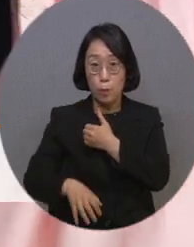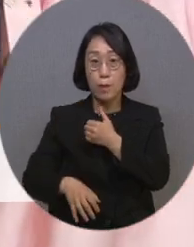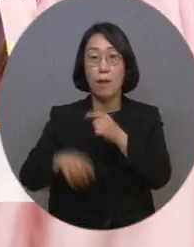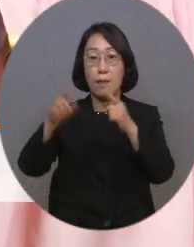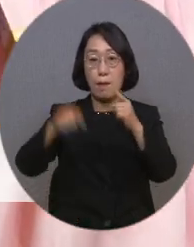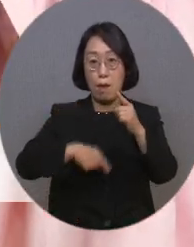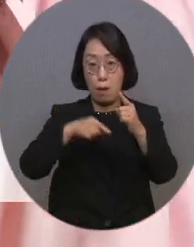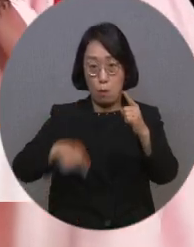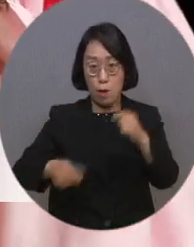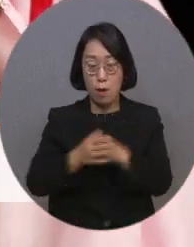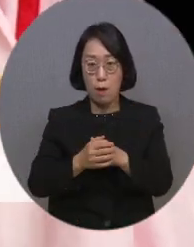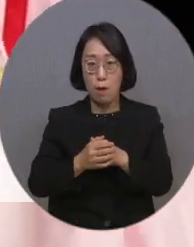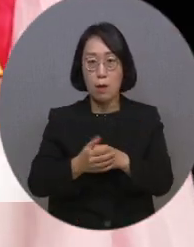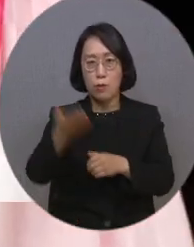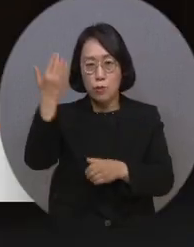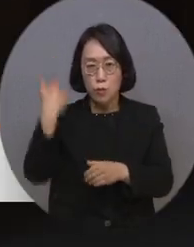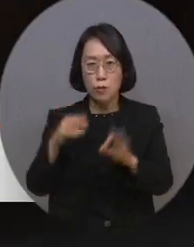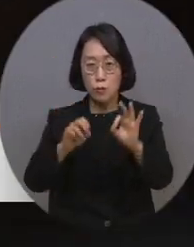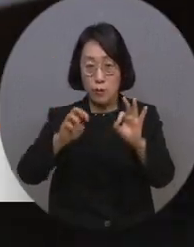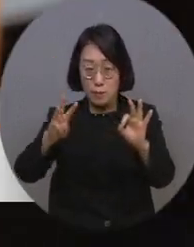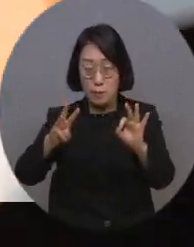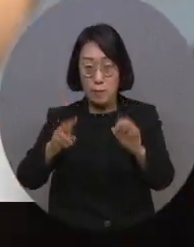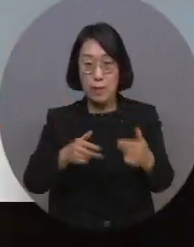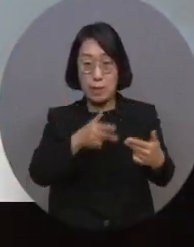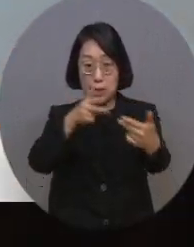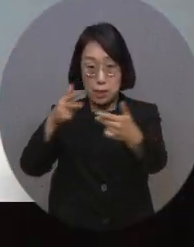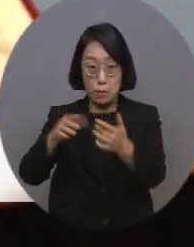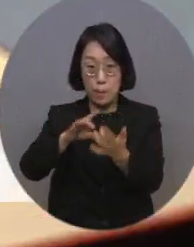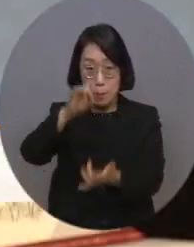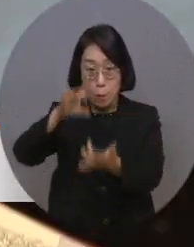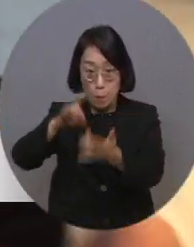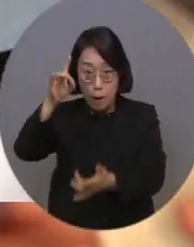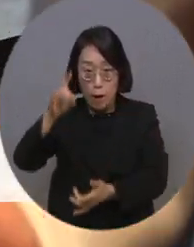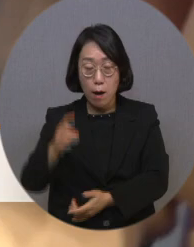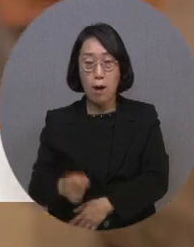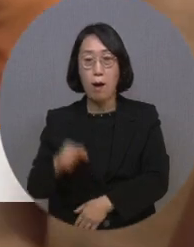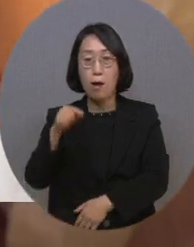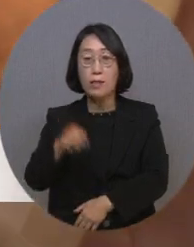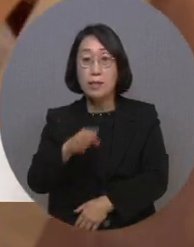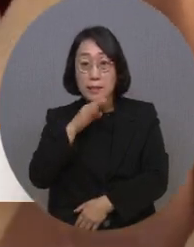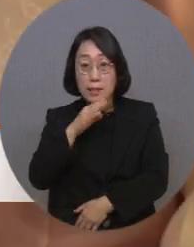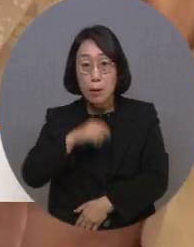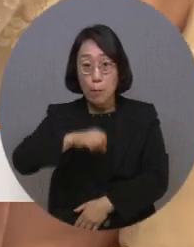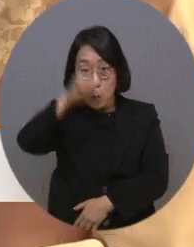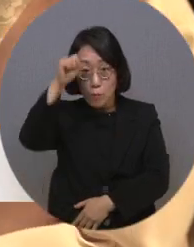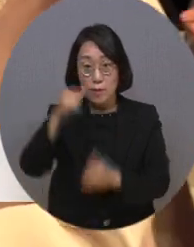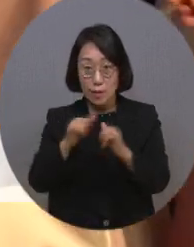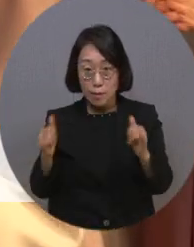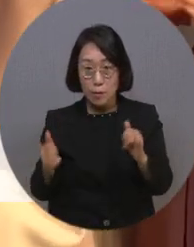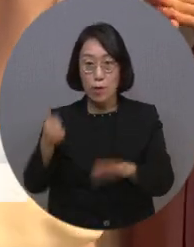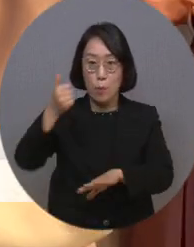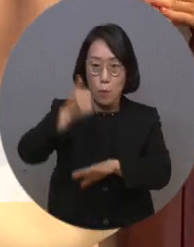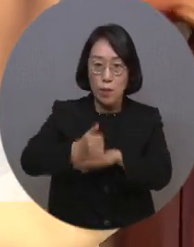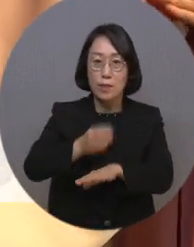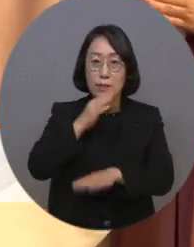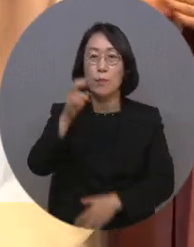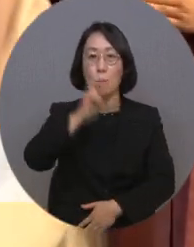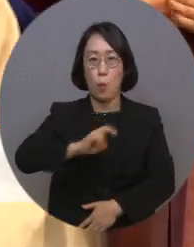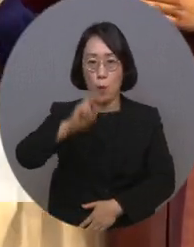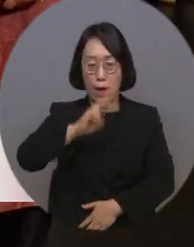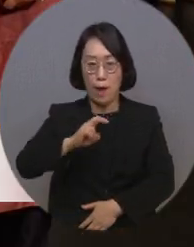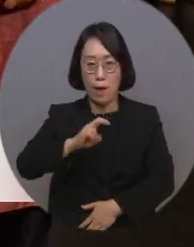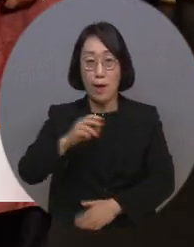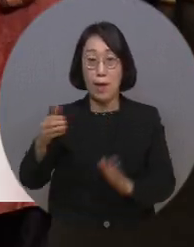지난 23일 비대면 예선심사를 진행했으며 예선을 통과한 참가자들이 결선 무대에 올랐습니다. 결선